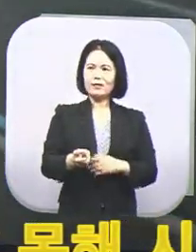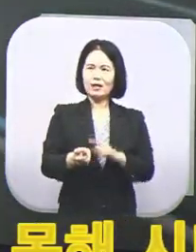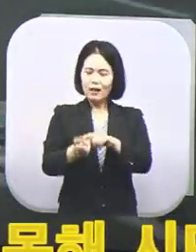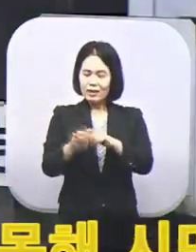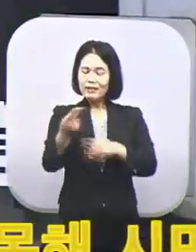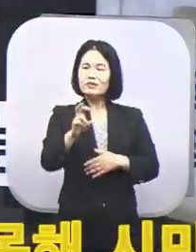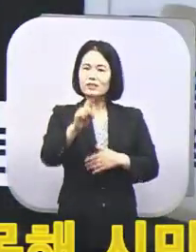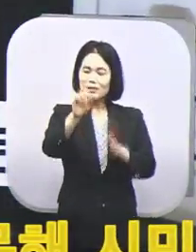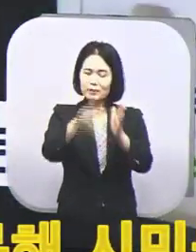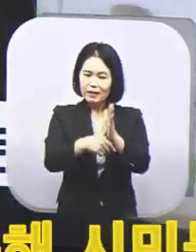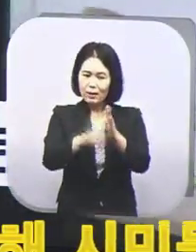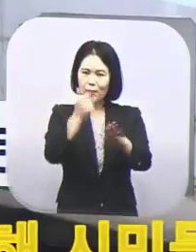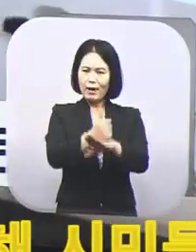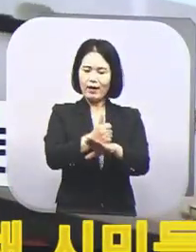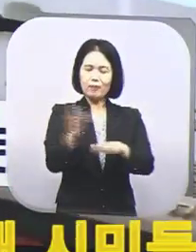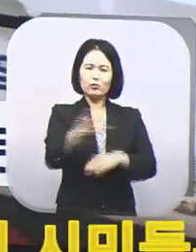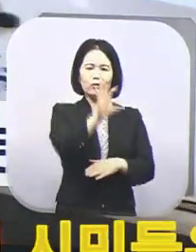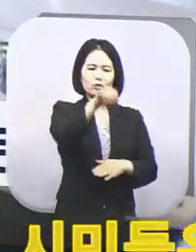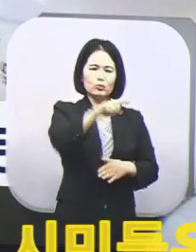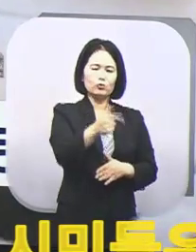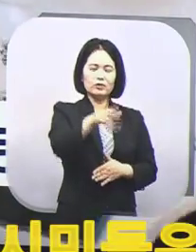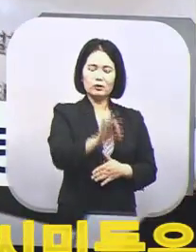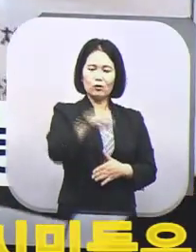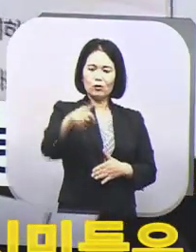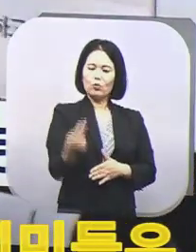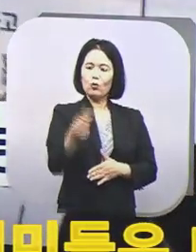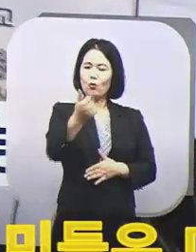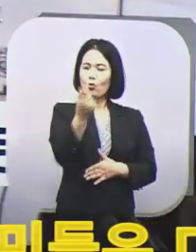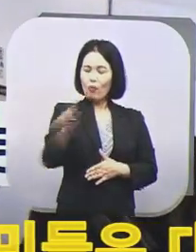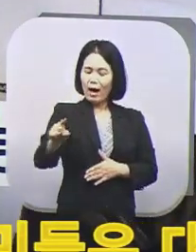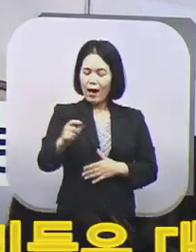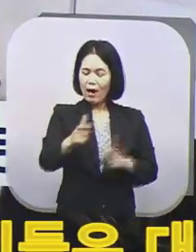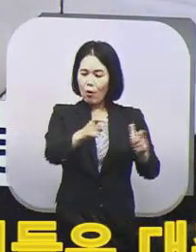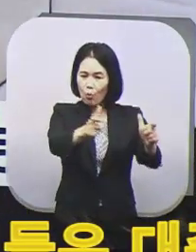2021년 말부터 운전, 교화 직후에서 운행 중인 똑버스입니다.